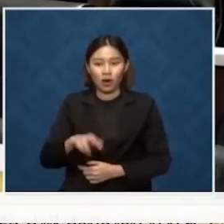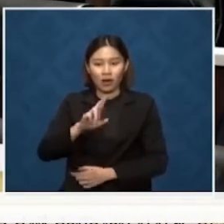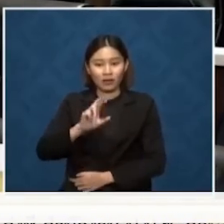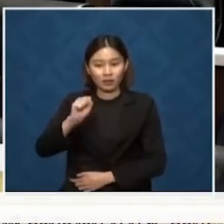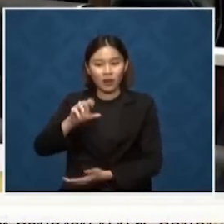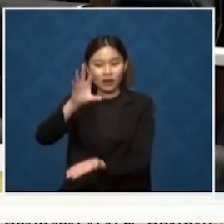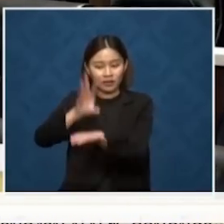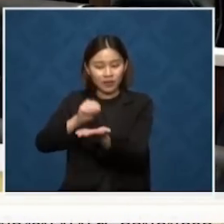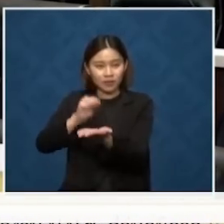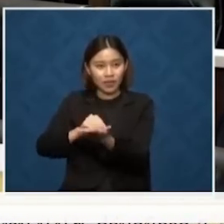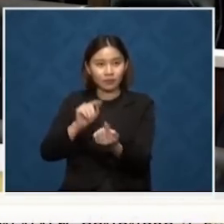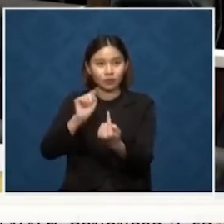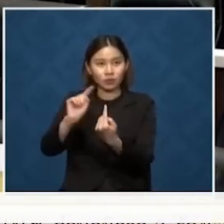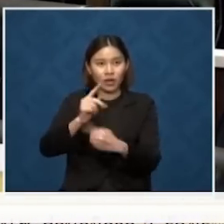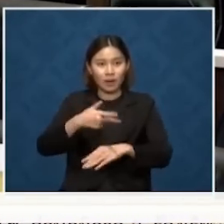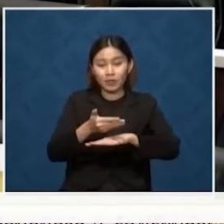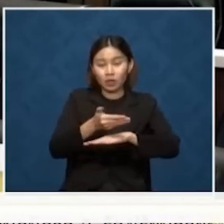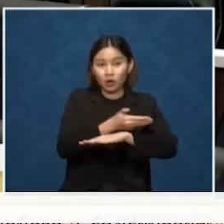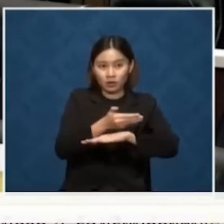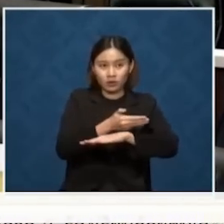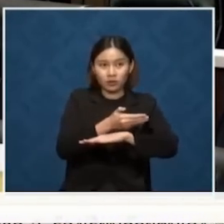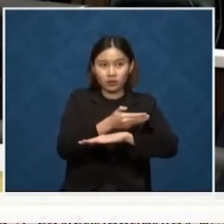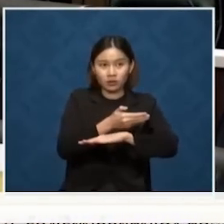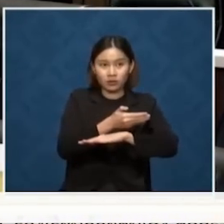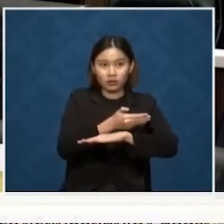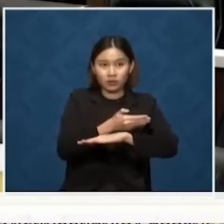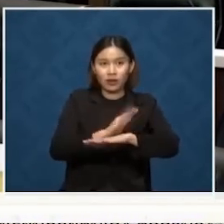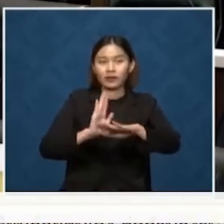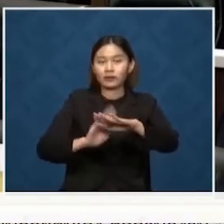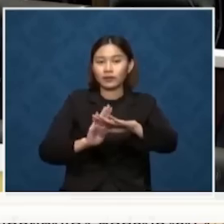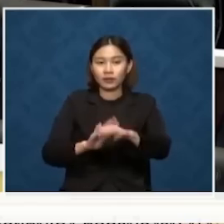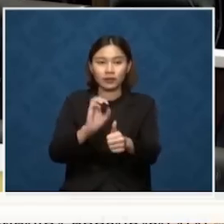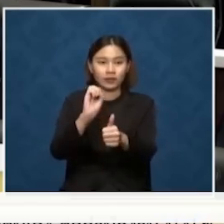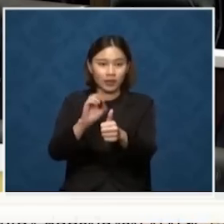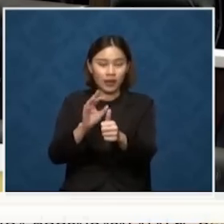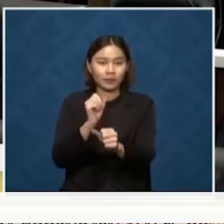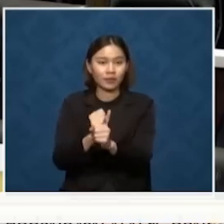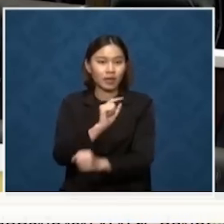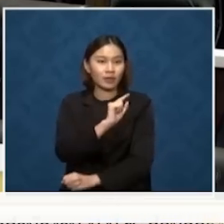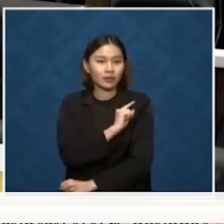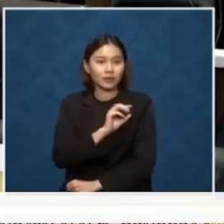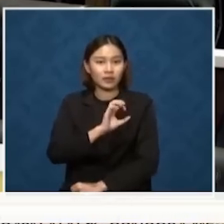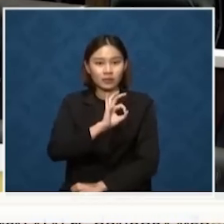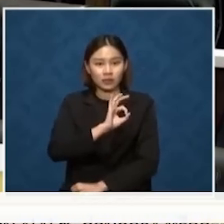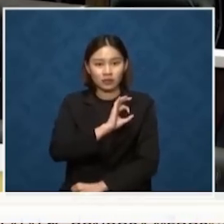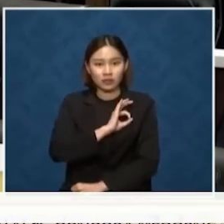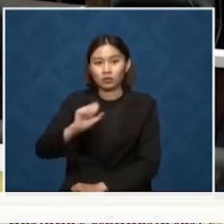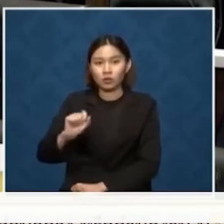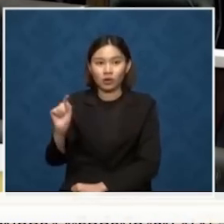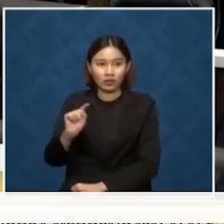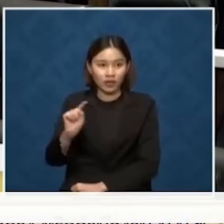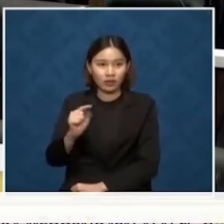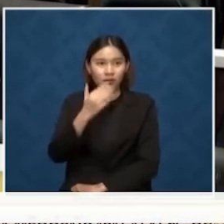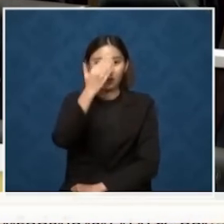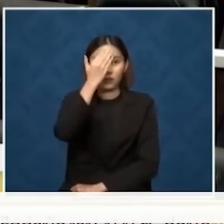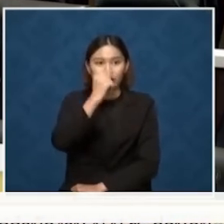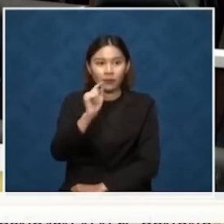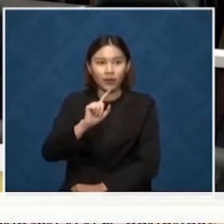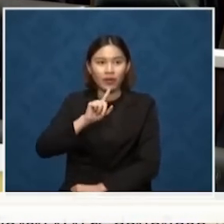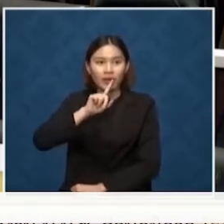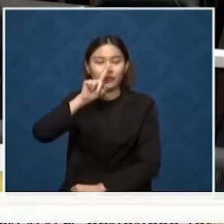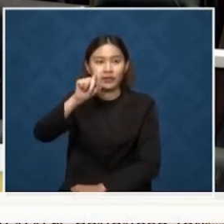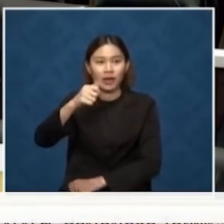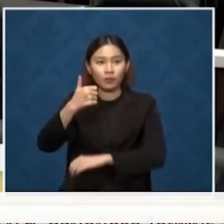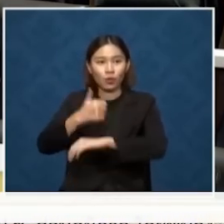ไว้ครับว่าสิ่งที่ท่านประธานก่อนหน้านี้ได้ติงหรือแนะนำการทำหน้าที่ของสมาชิกสภาผู้แทนราษฎรว่าทำไมเราไม่ถามรัฐม